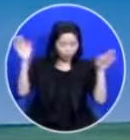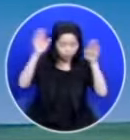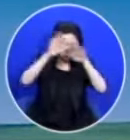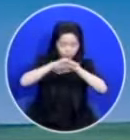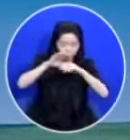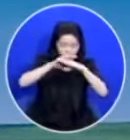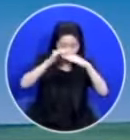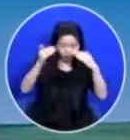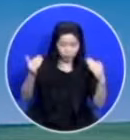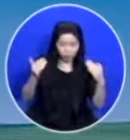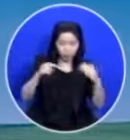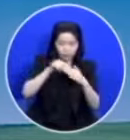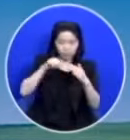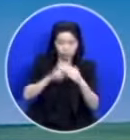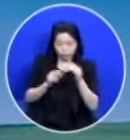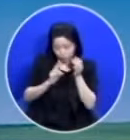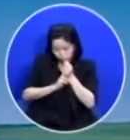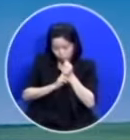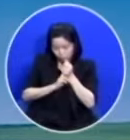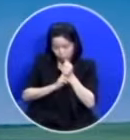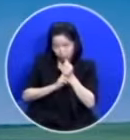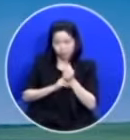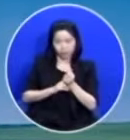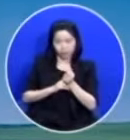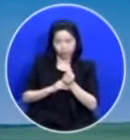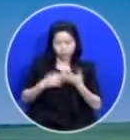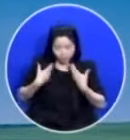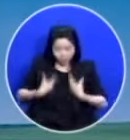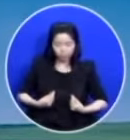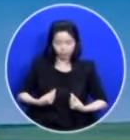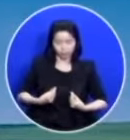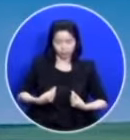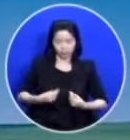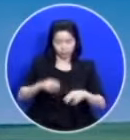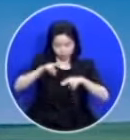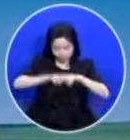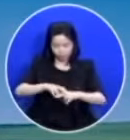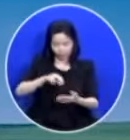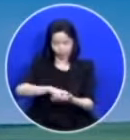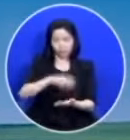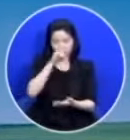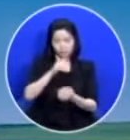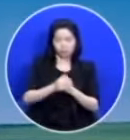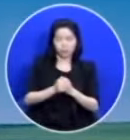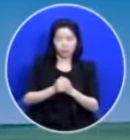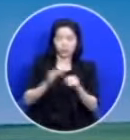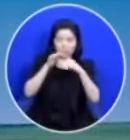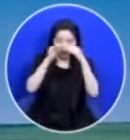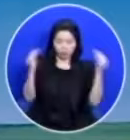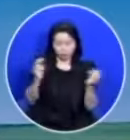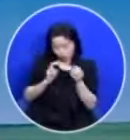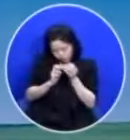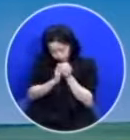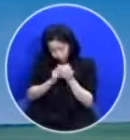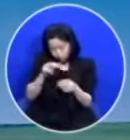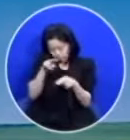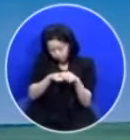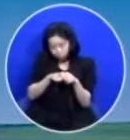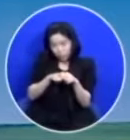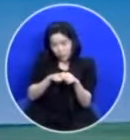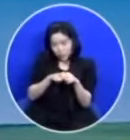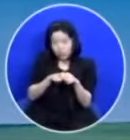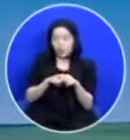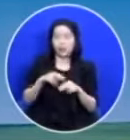절망 낙망의 동굴 속에 들어가 주저앉은 거예요 동굴 속에 웅크리고 앉아 있는 엘리야를